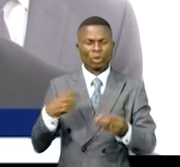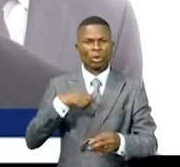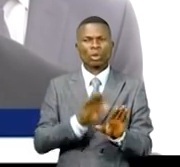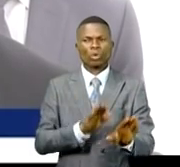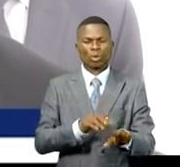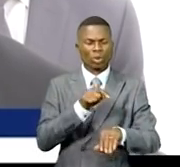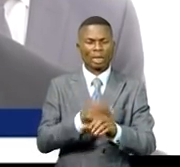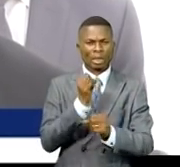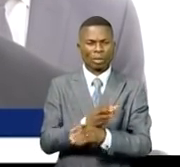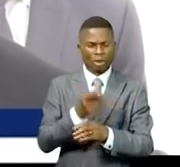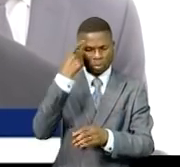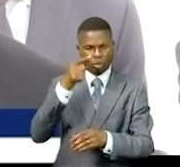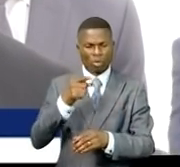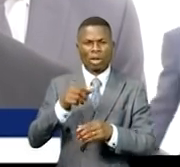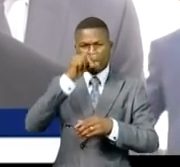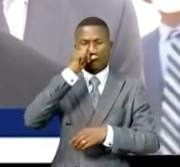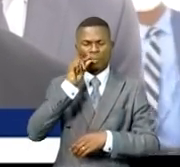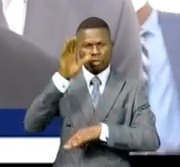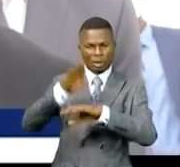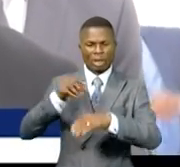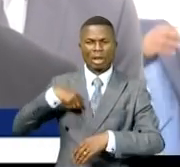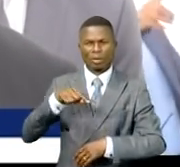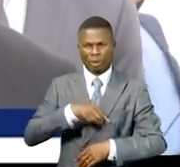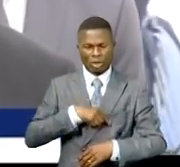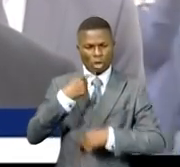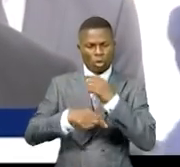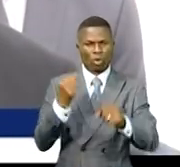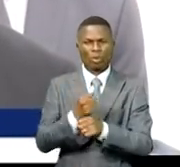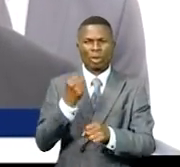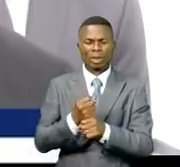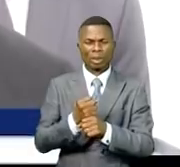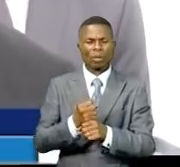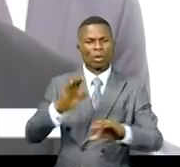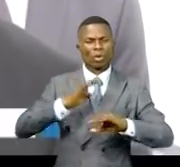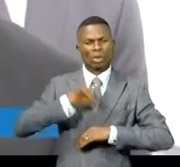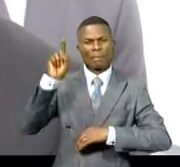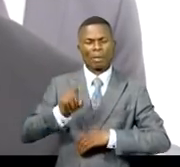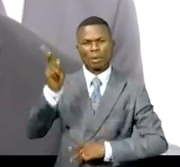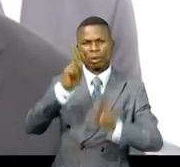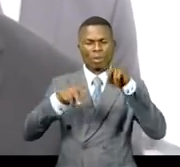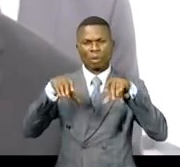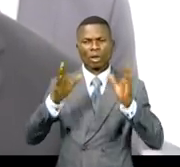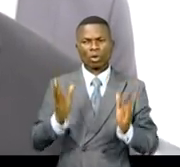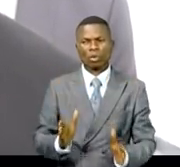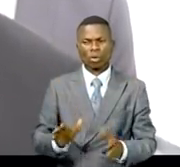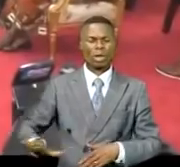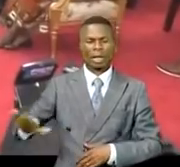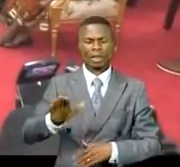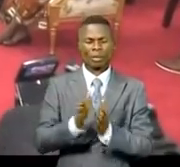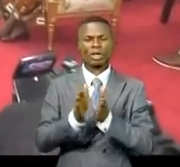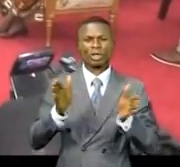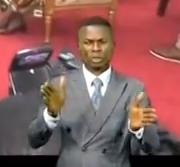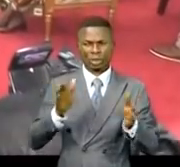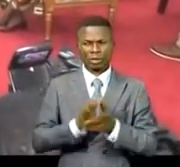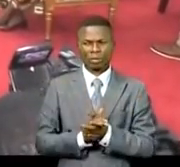le moment venu de revenir et nous mettre finalement au travail pour répondre aux besoins de la nation et de la République.